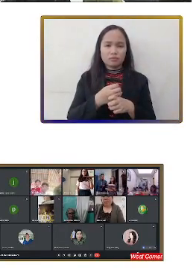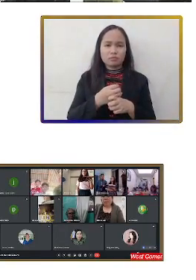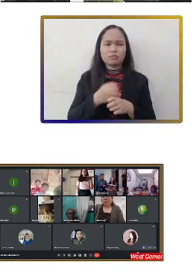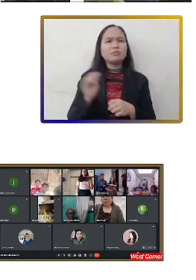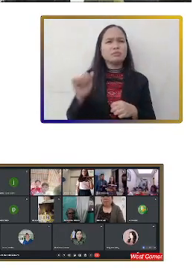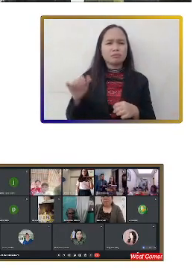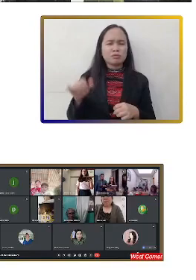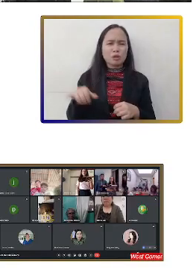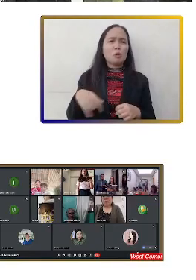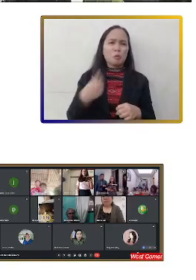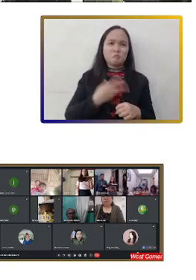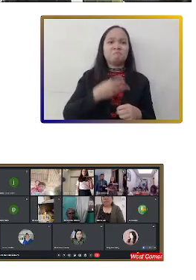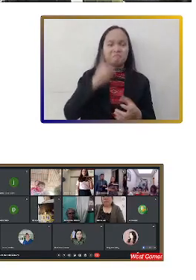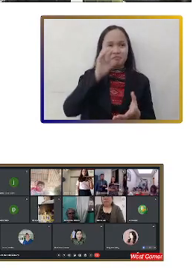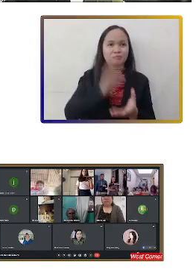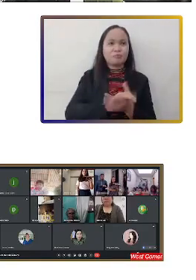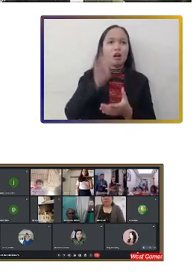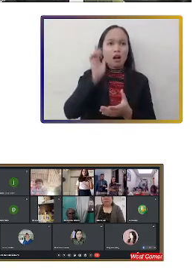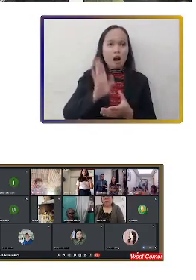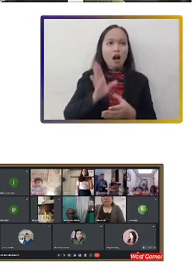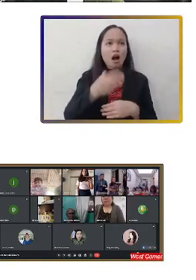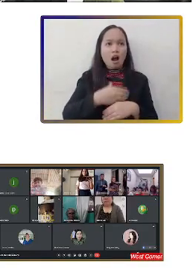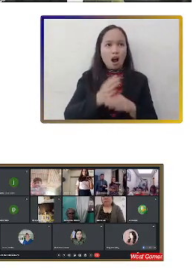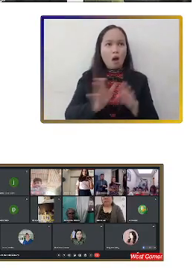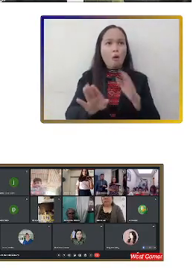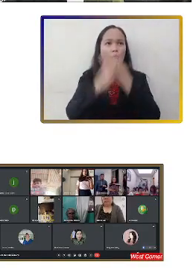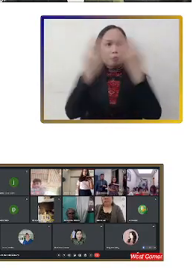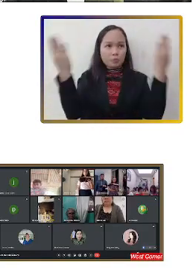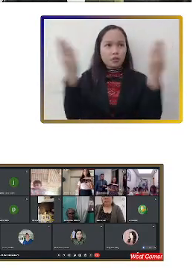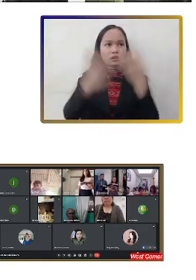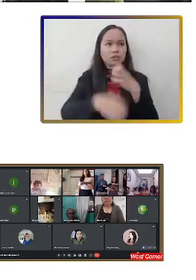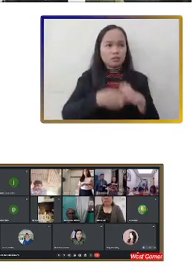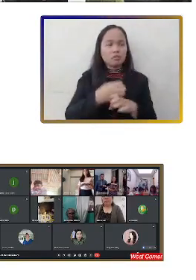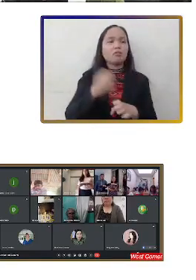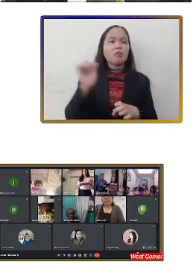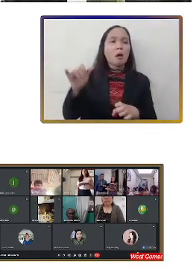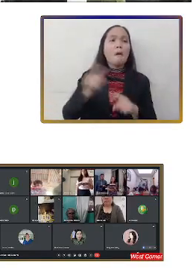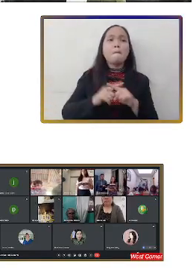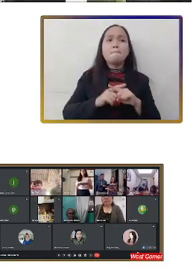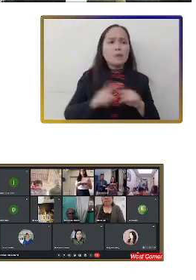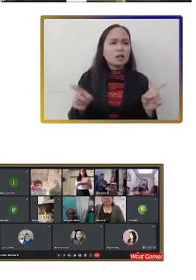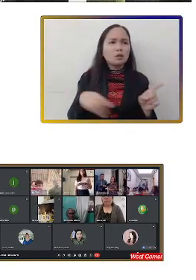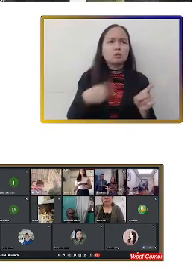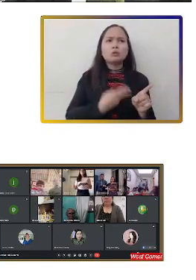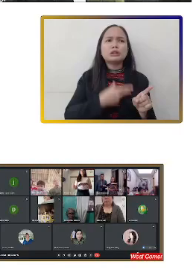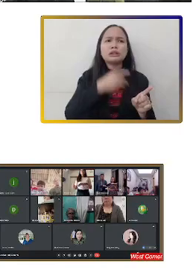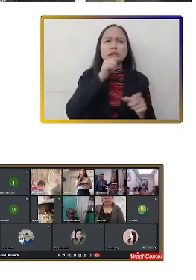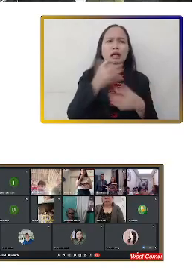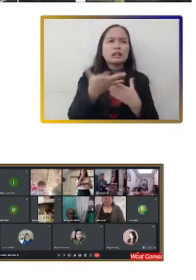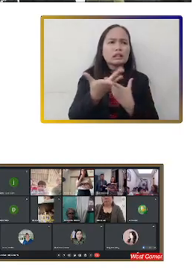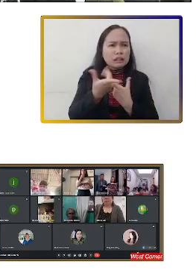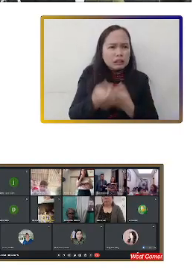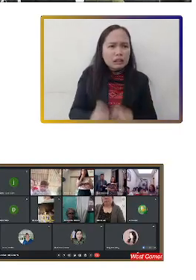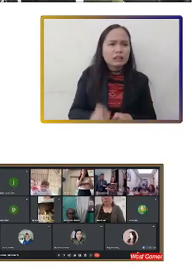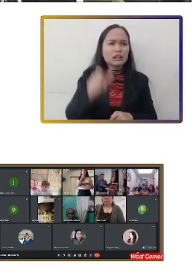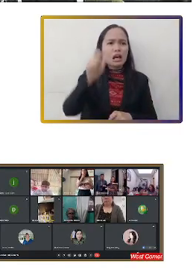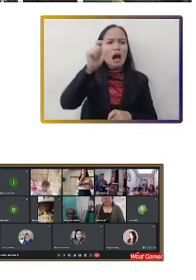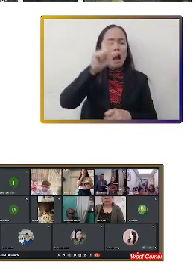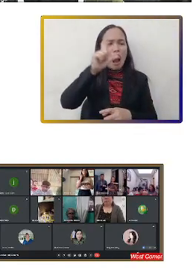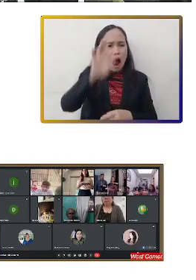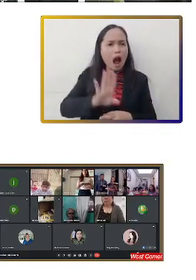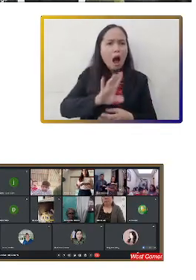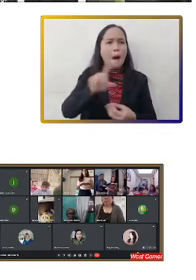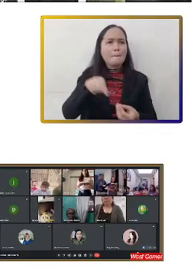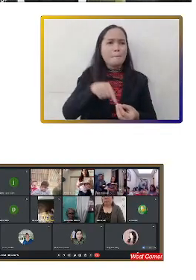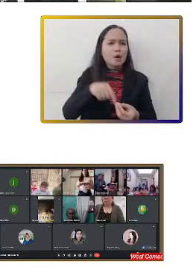Yeah, naniniwala tayo na ang Diyos ang lumikha ng langit at lupa, pero hindi tayo nagtitiwala sa Kanya pagdating sa pamilya.